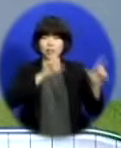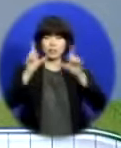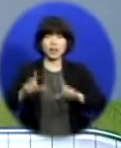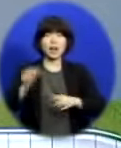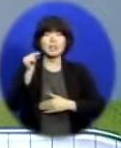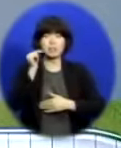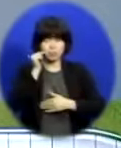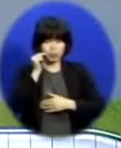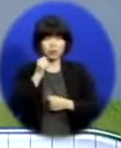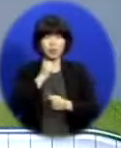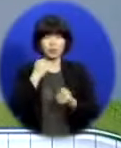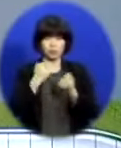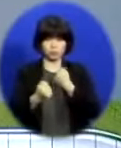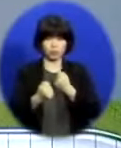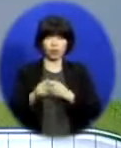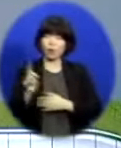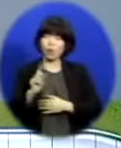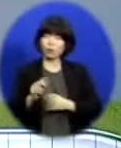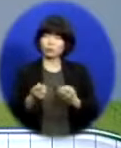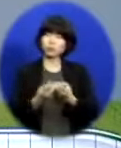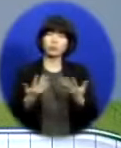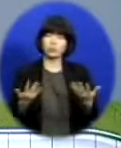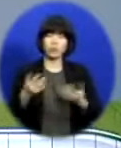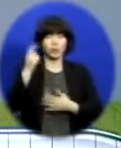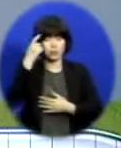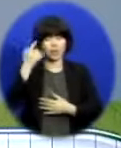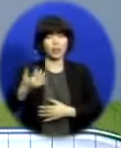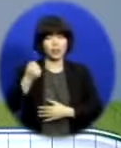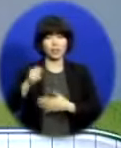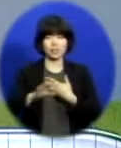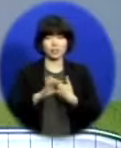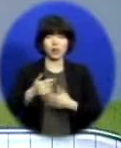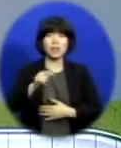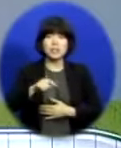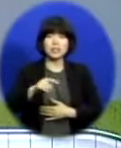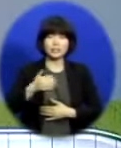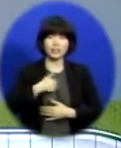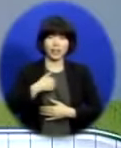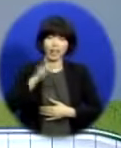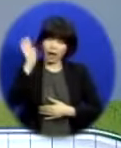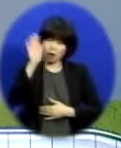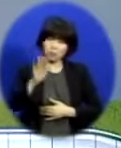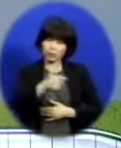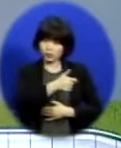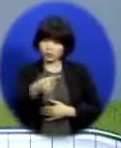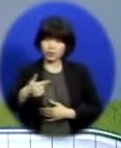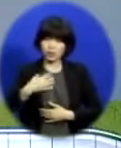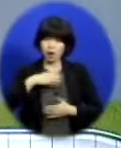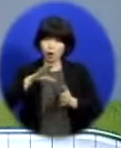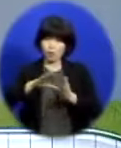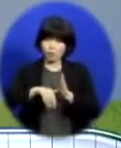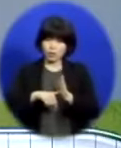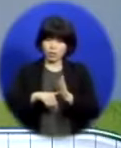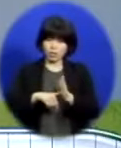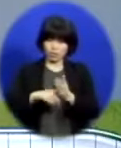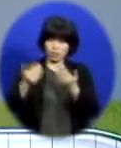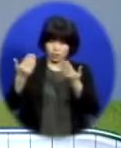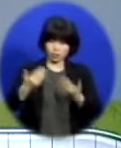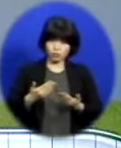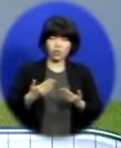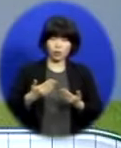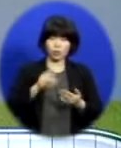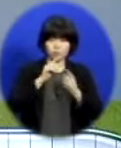못하면서도 어쩔 수 없는 일이라고 생각하면 그것은 나에게 앞으로 큰 위기를 가져오게 될